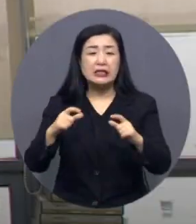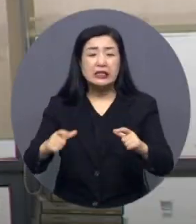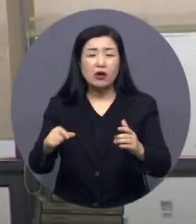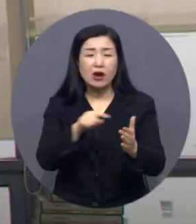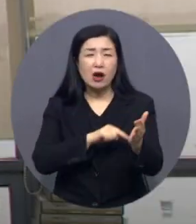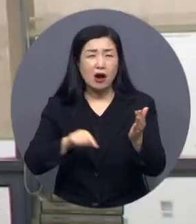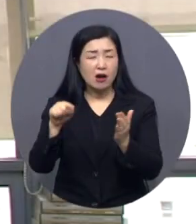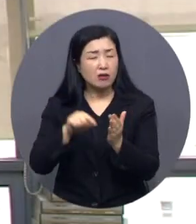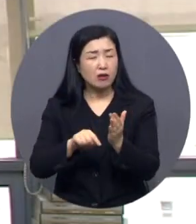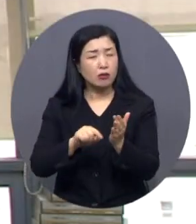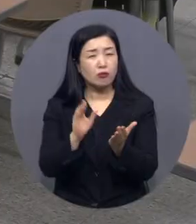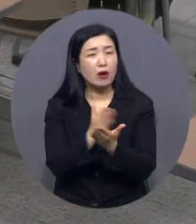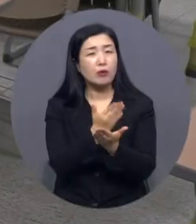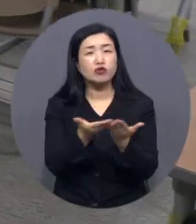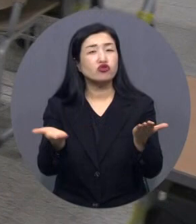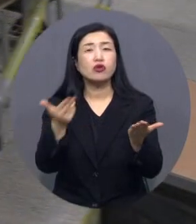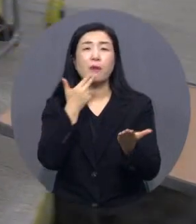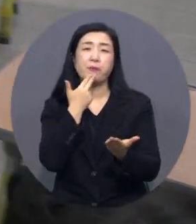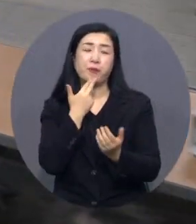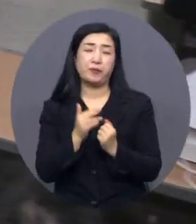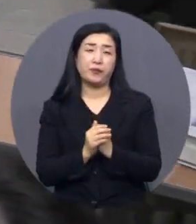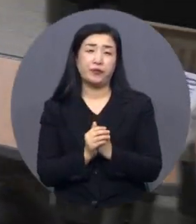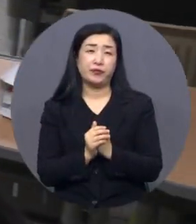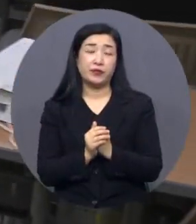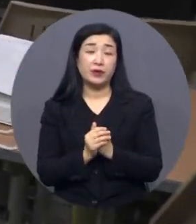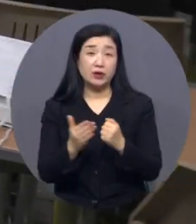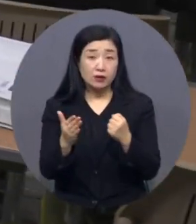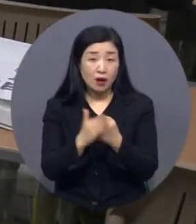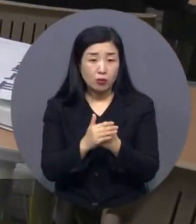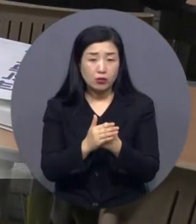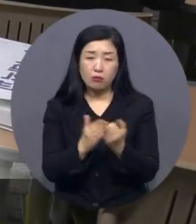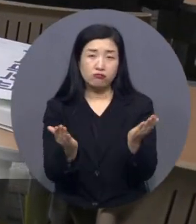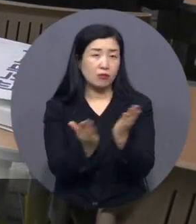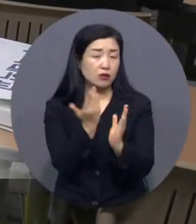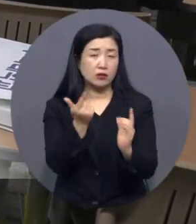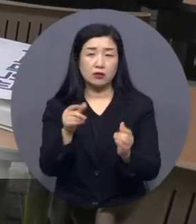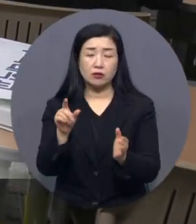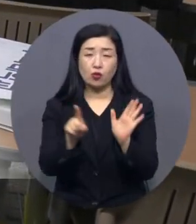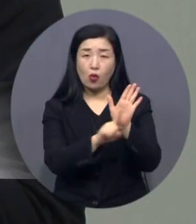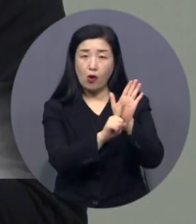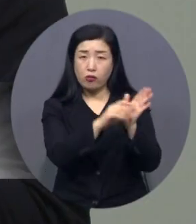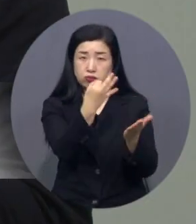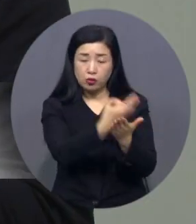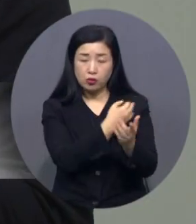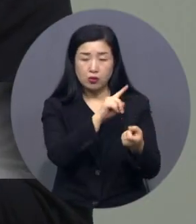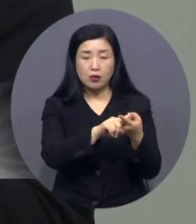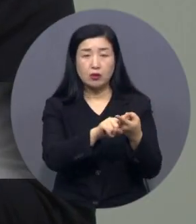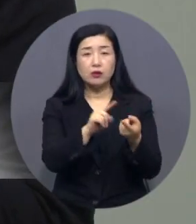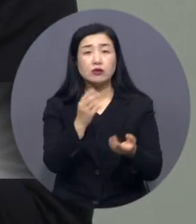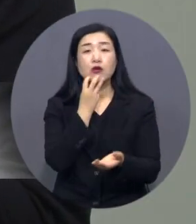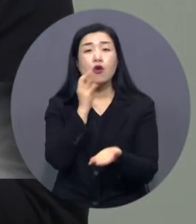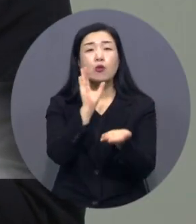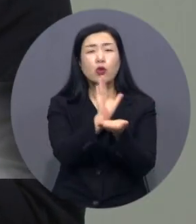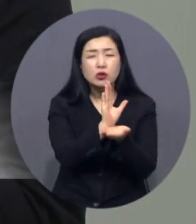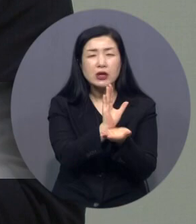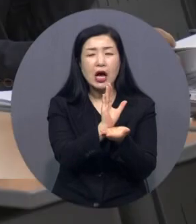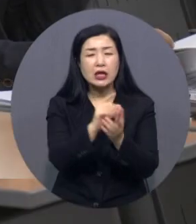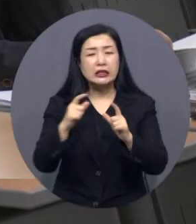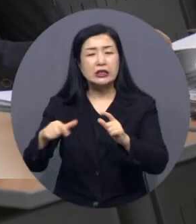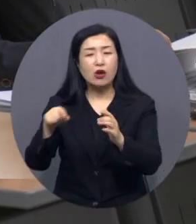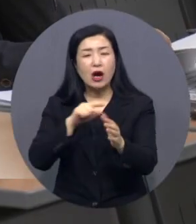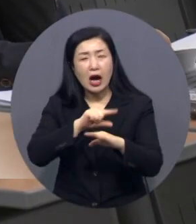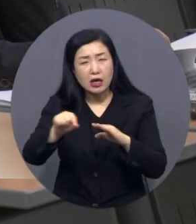배분되는 몫은 전혀 없는 게 현실. 이 같은 불합리한 광고료 배분은 서울 본사와 지역사 간의